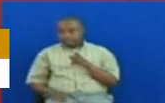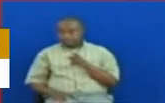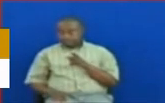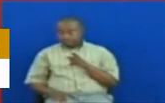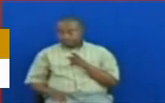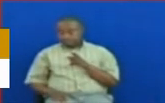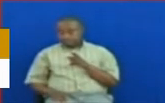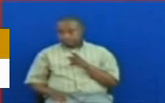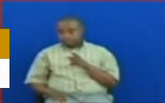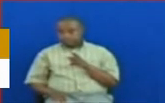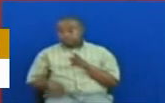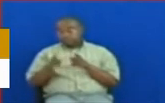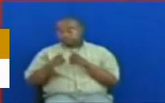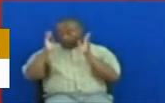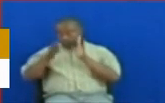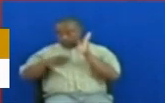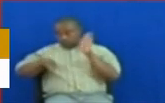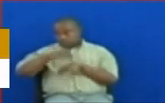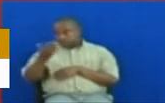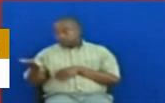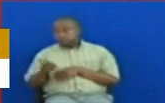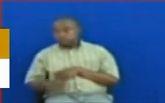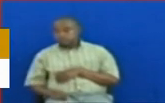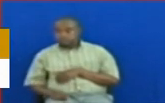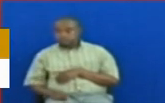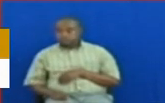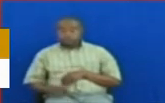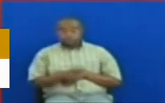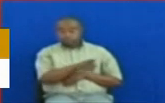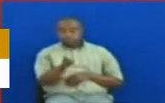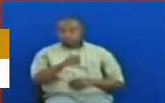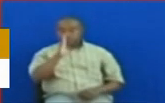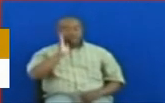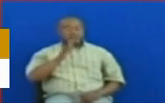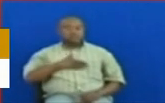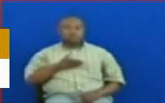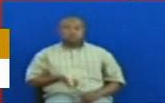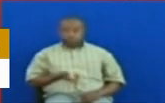mheshimiwa mwenyekiti, hawa vijana wetu hawa mheshimiwa mwenyekiti